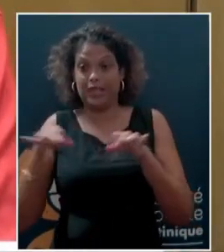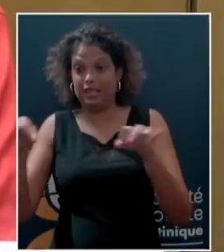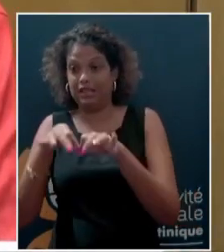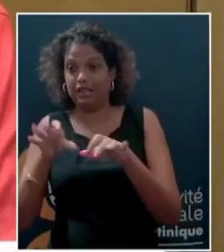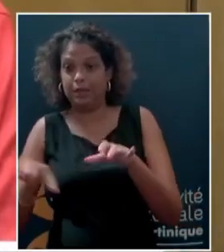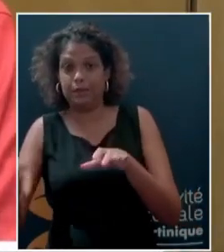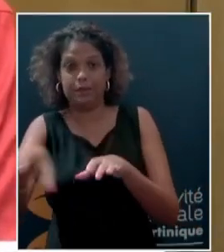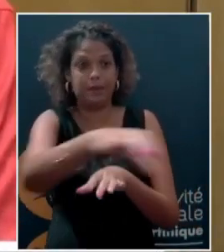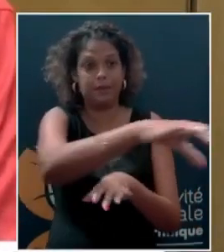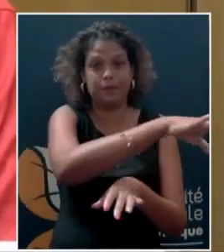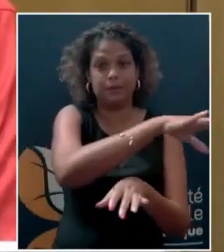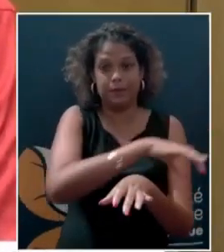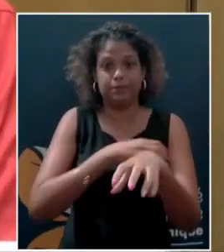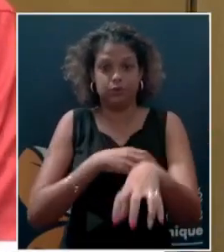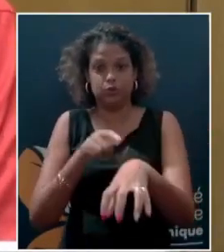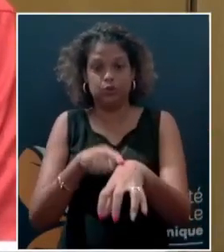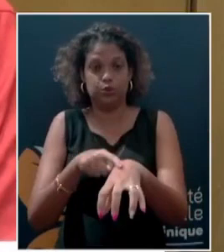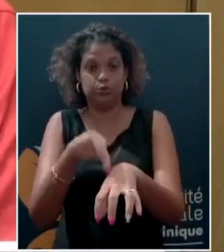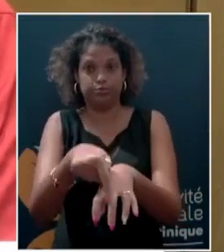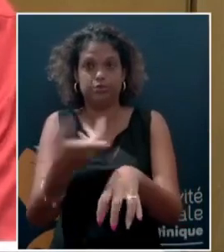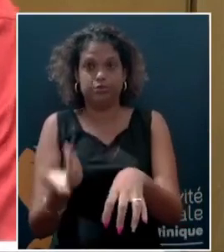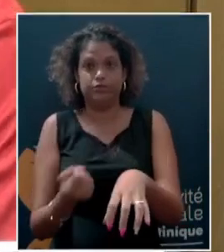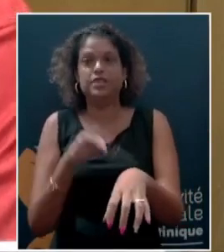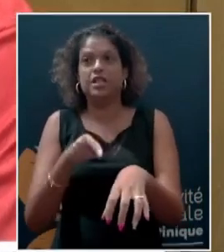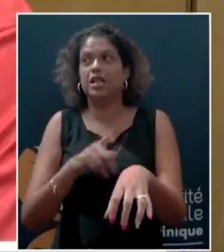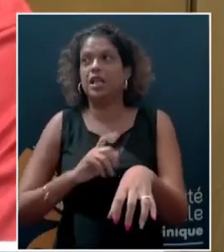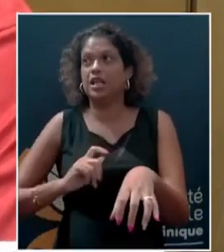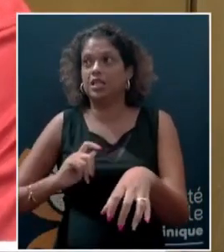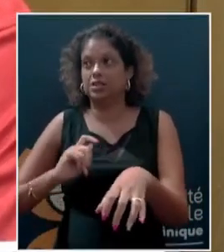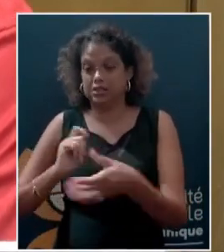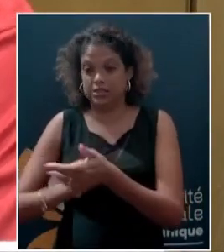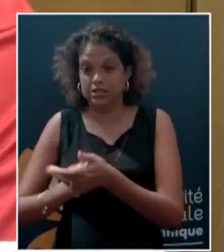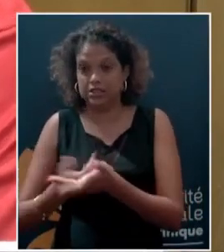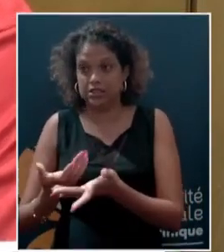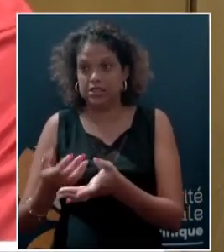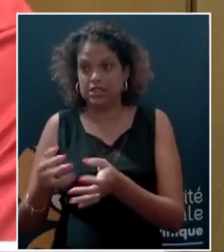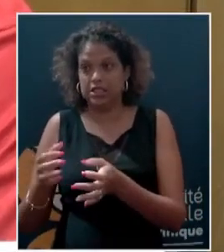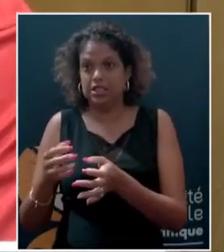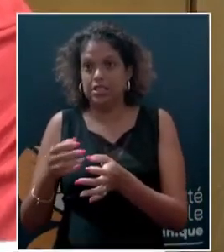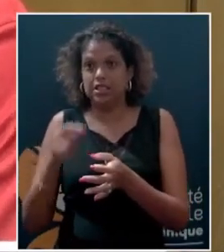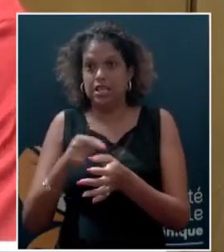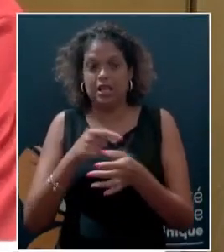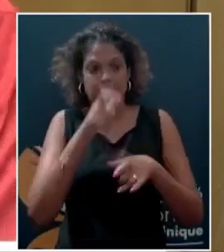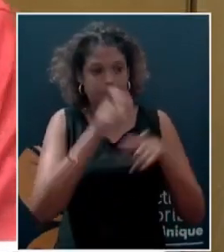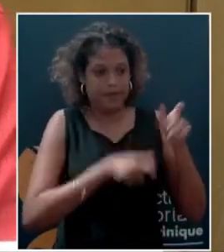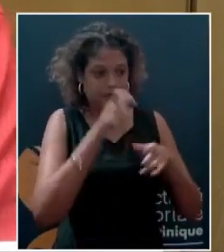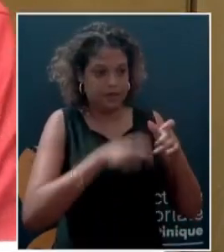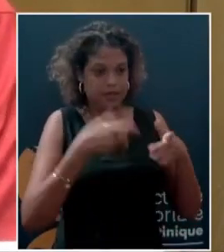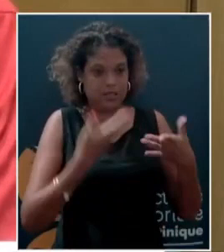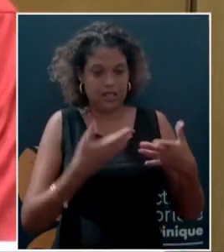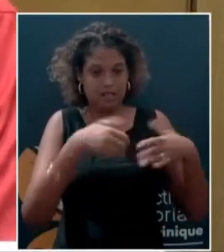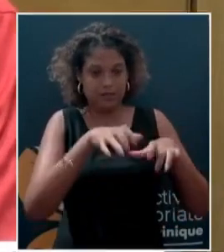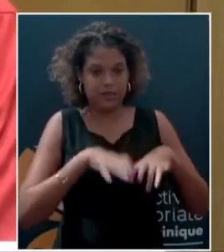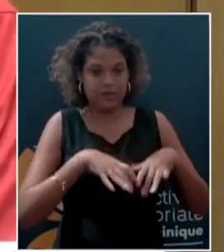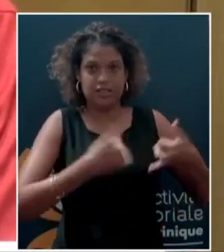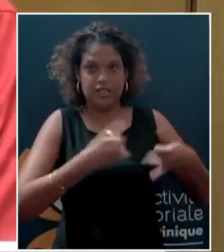La direction immobilière territoriale, c'est-à-dire les fonctionnaires de la CTM qui s'occupent de ces questions-là, nous ont fait